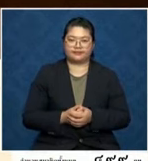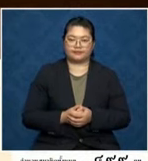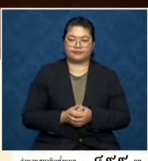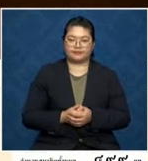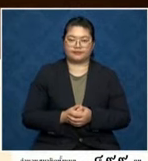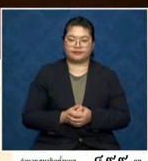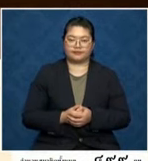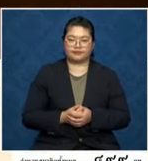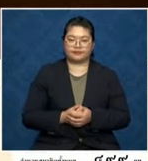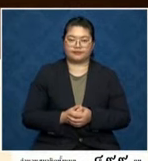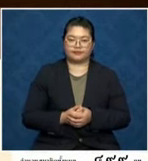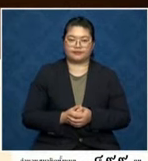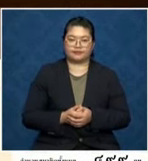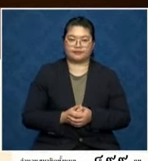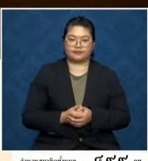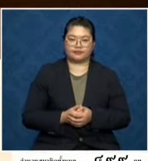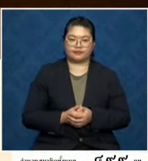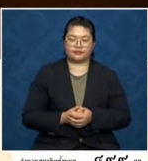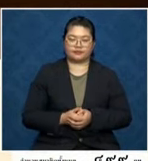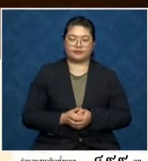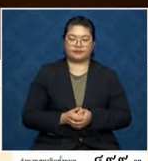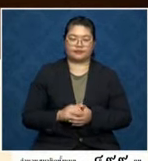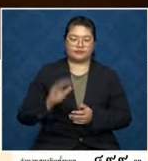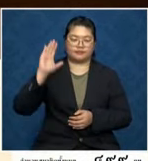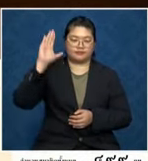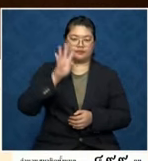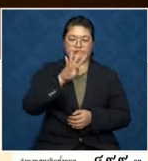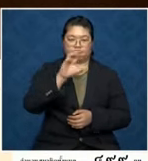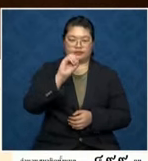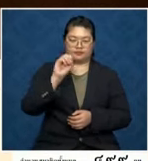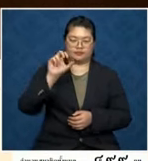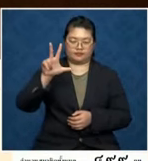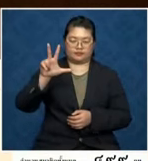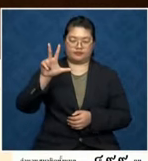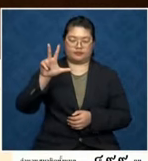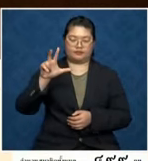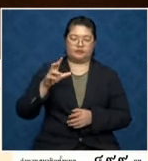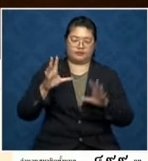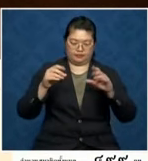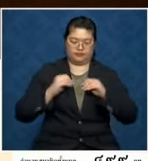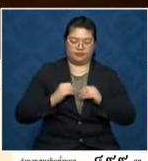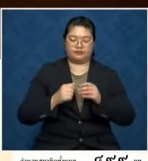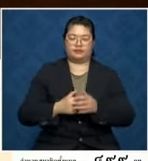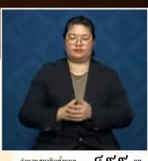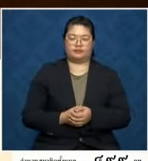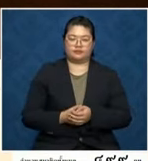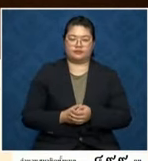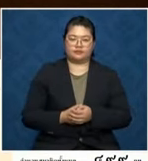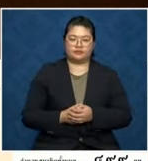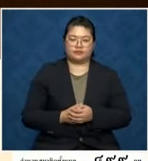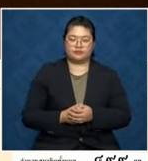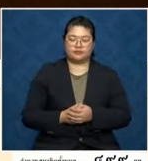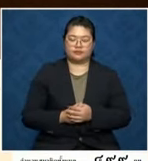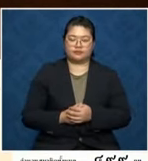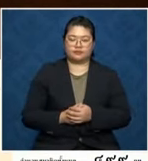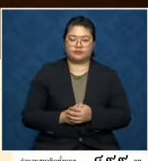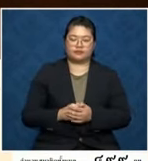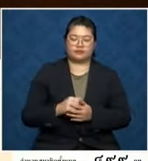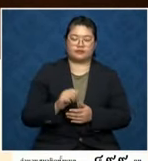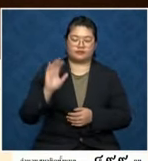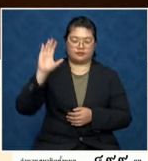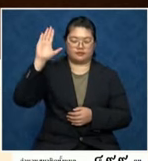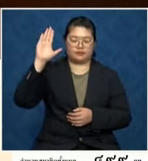เมื่อกี้ผมก็ไม่แสดงอีกที ครับประธานคะ403สรัสนันรับหลักการค่ะ 403รับหลักการครับ ไตวัฒน์